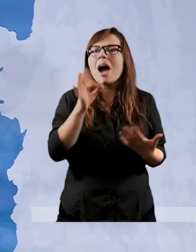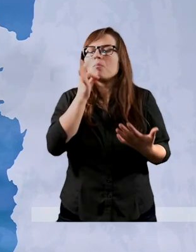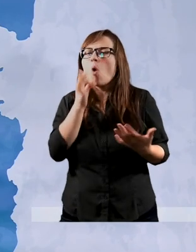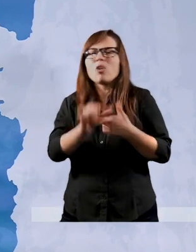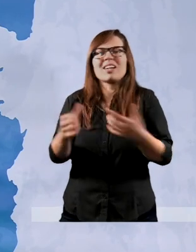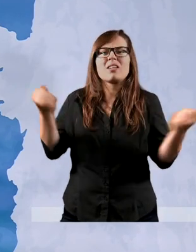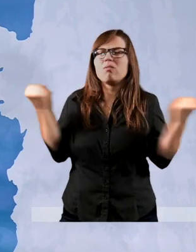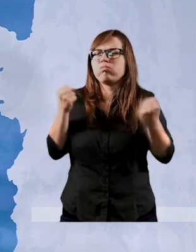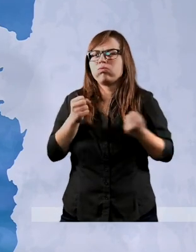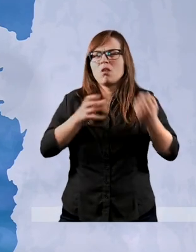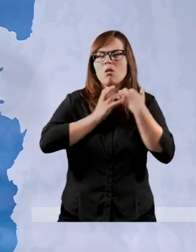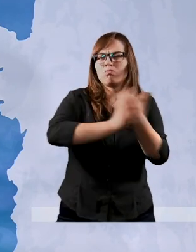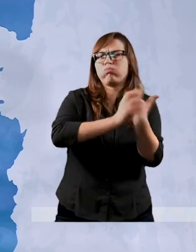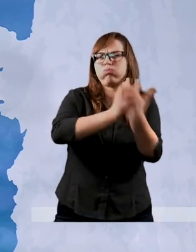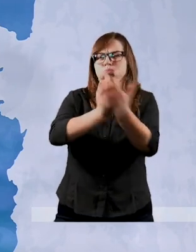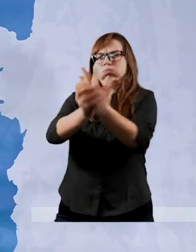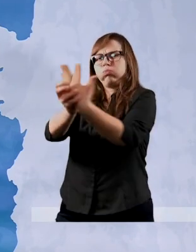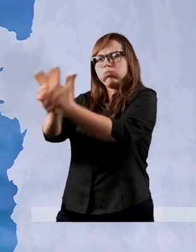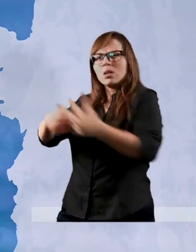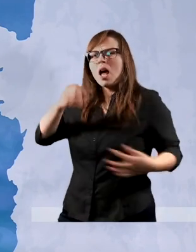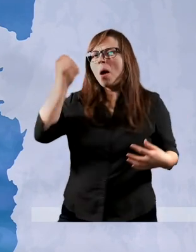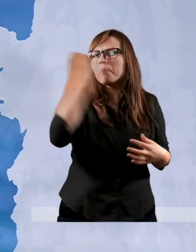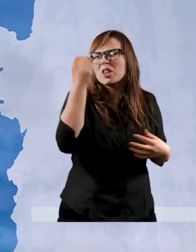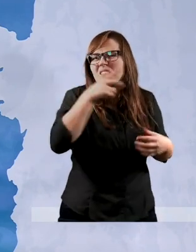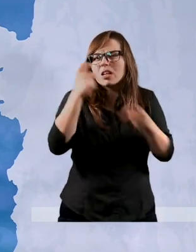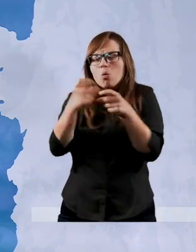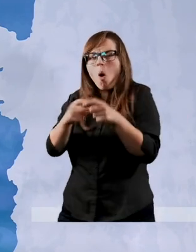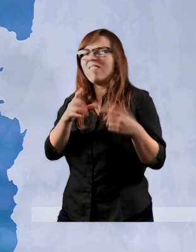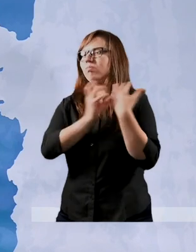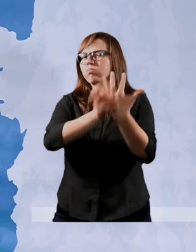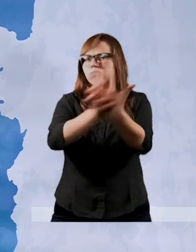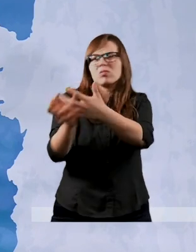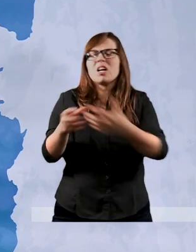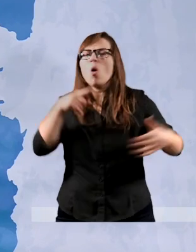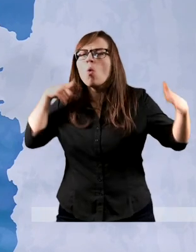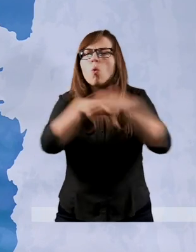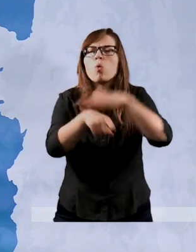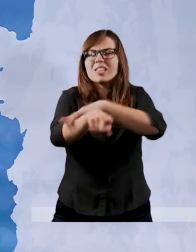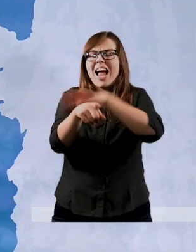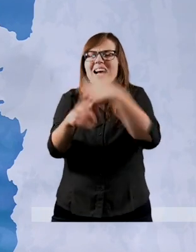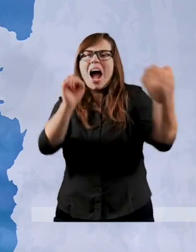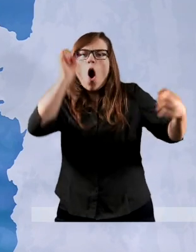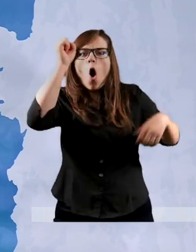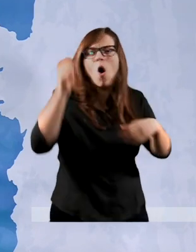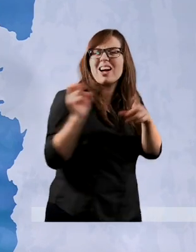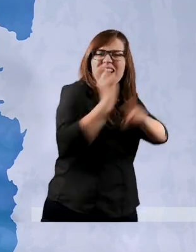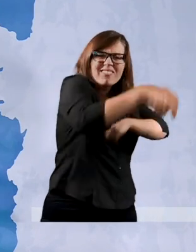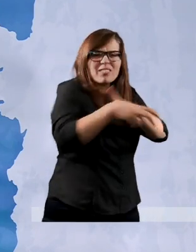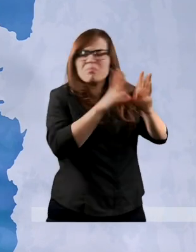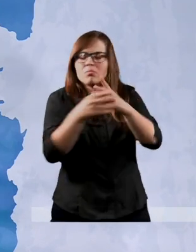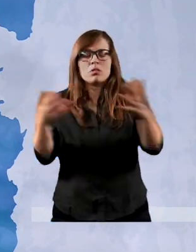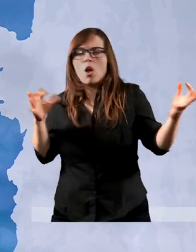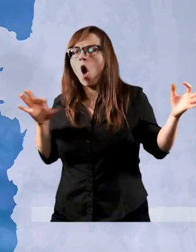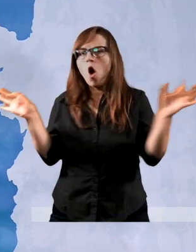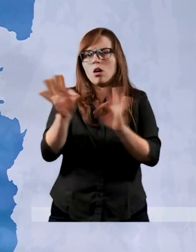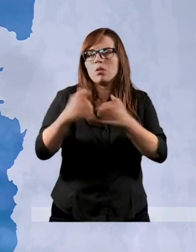bardzo wulgarna, potrafi klnąć do nauczycieli, potrafi uciekać z oknem,